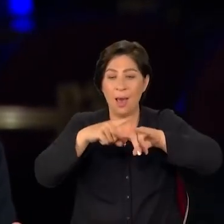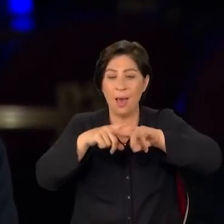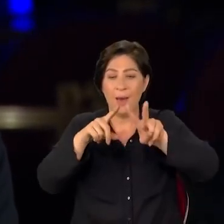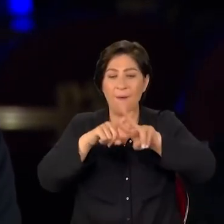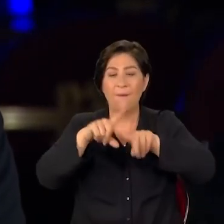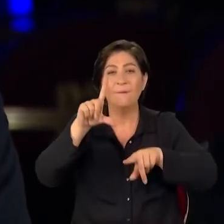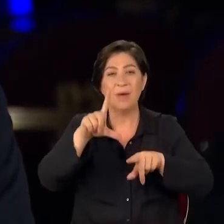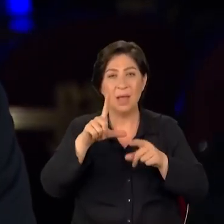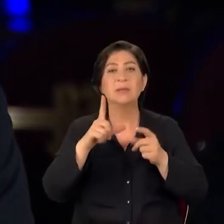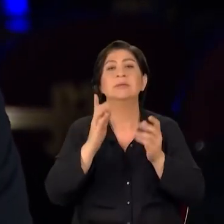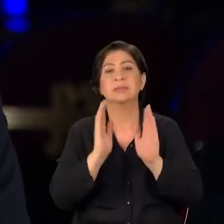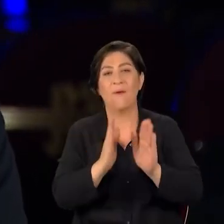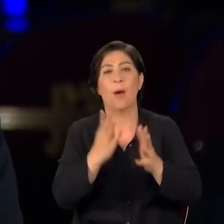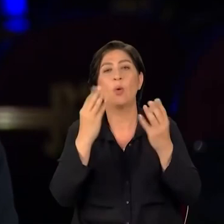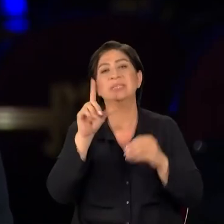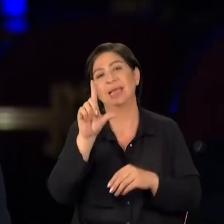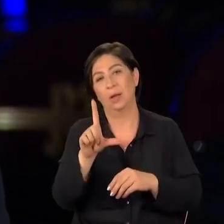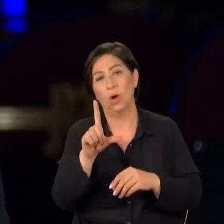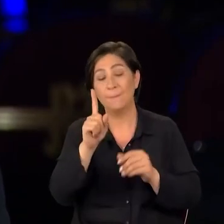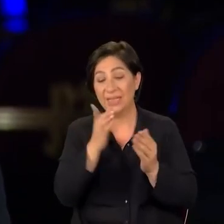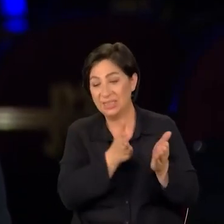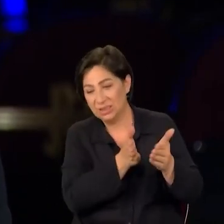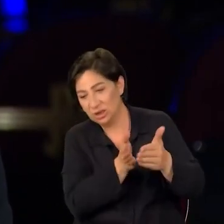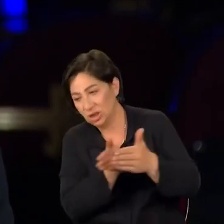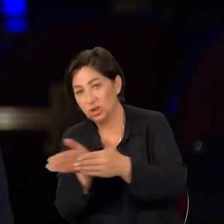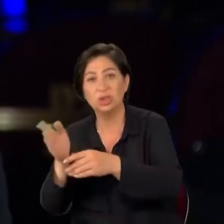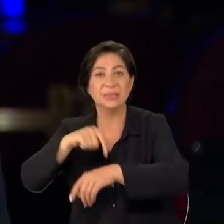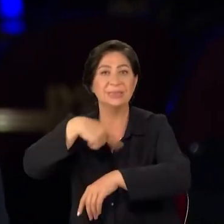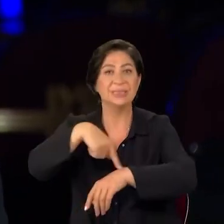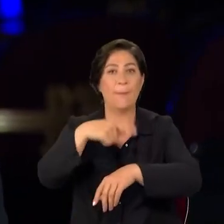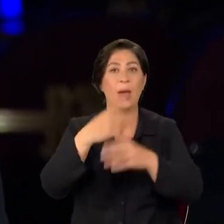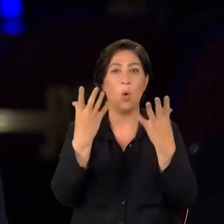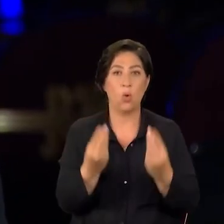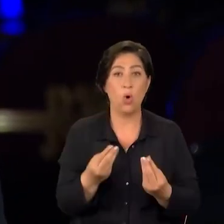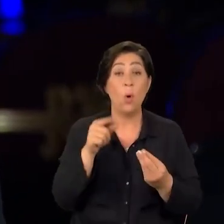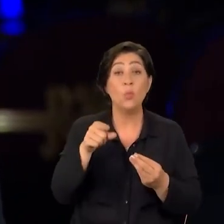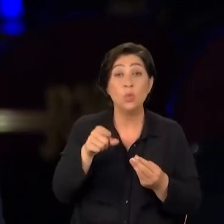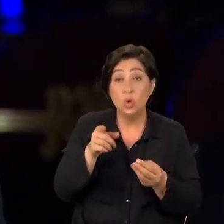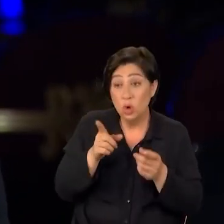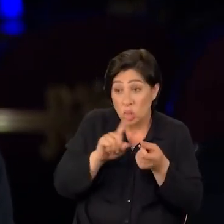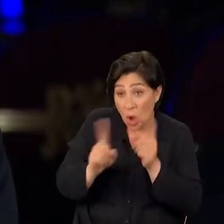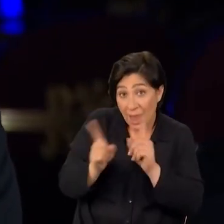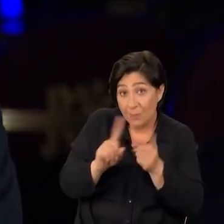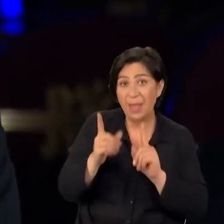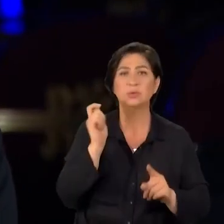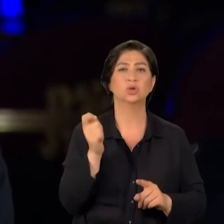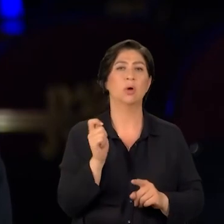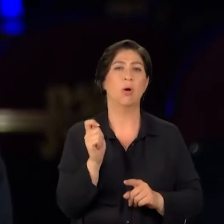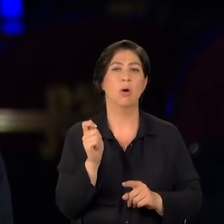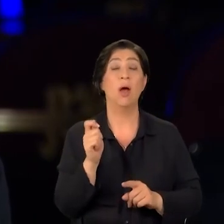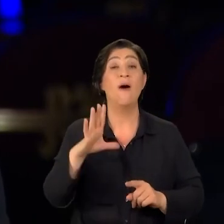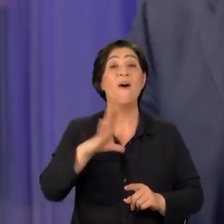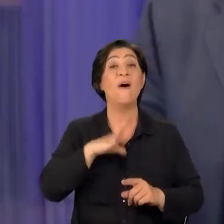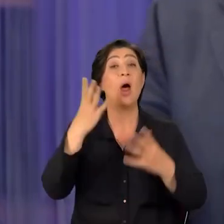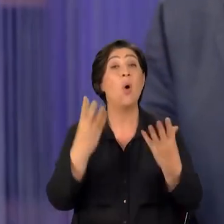ahval yönetilmesi gereken bir ahval. Yani bir geçiş dönemi ortaya çıkıyor. O geçiş dönemini yönetmek